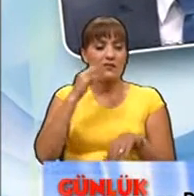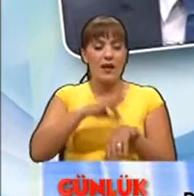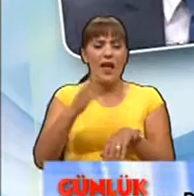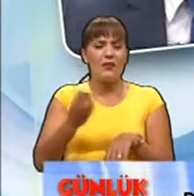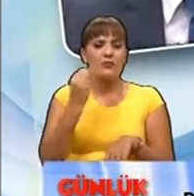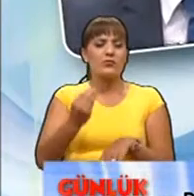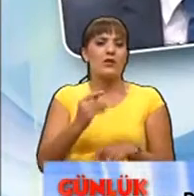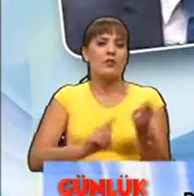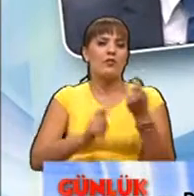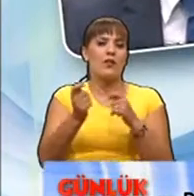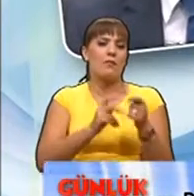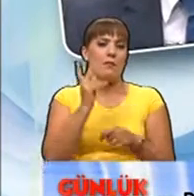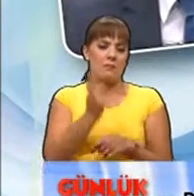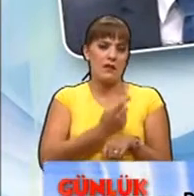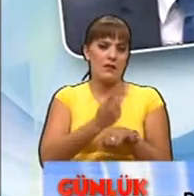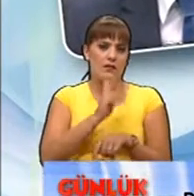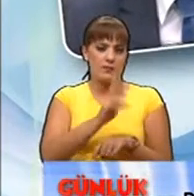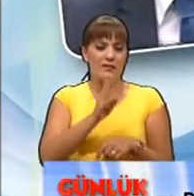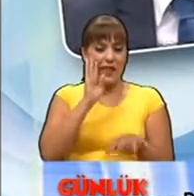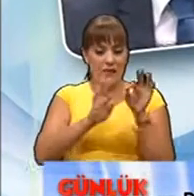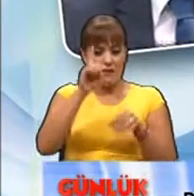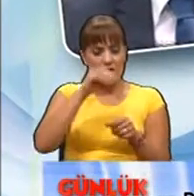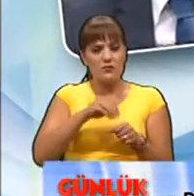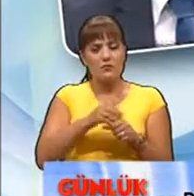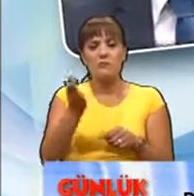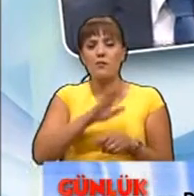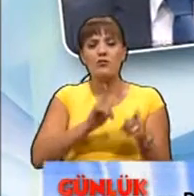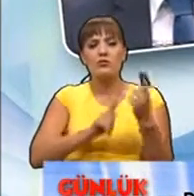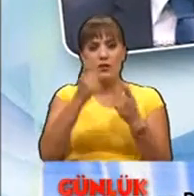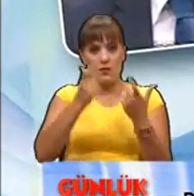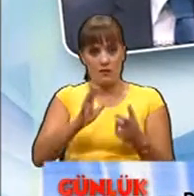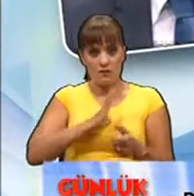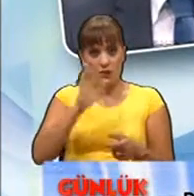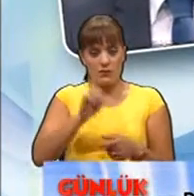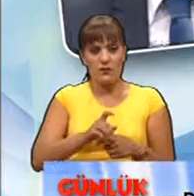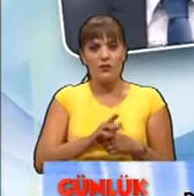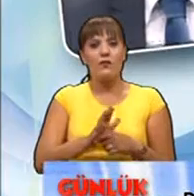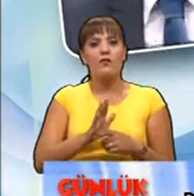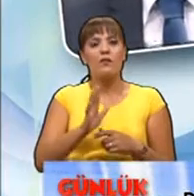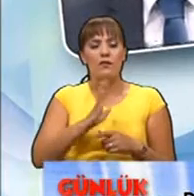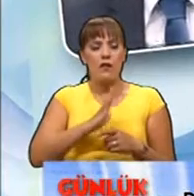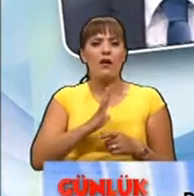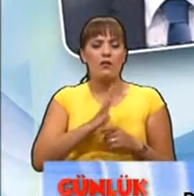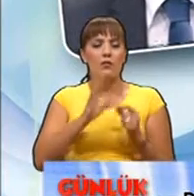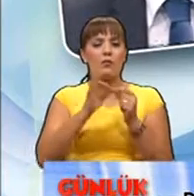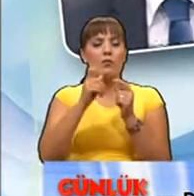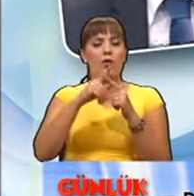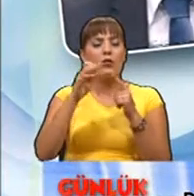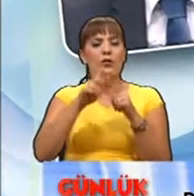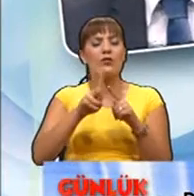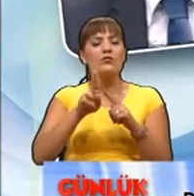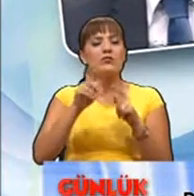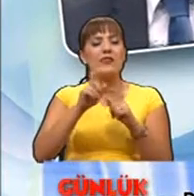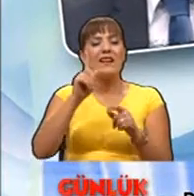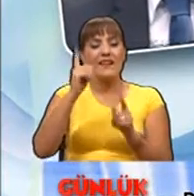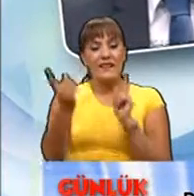En güzel uygulamalarından biridir. Harika, tedavi harika. Amaçlı. Peki başka kullanım alanı var mı? Muhakkak ki botoksun yine direkt olarak